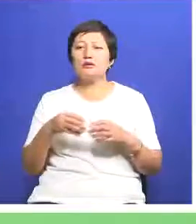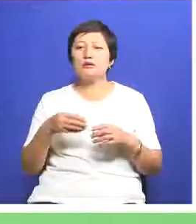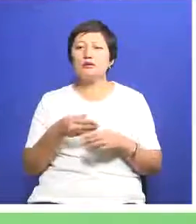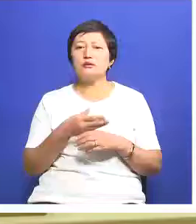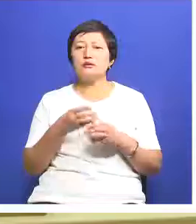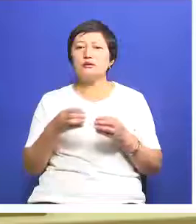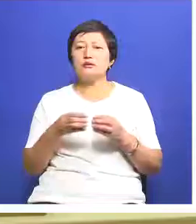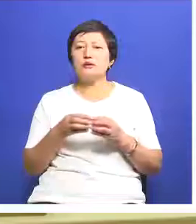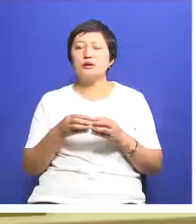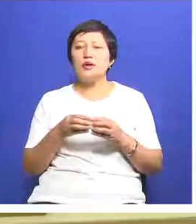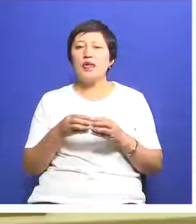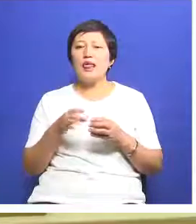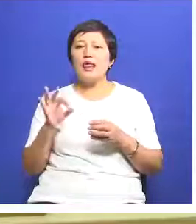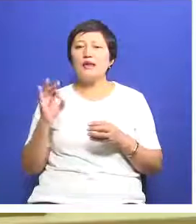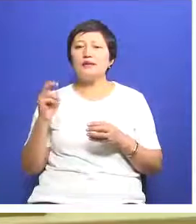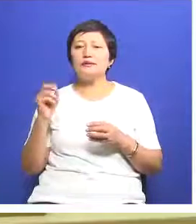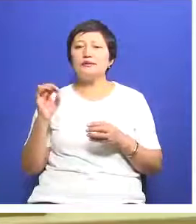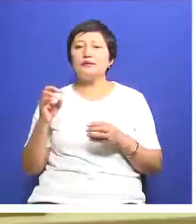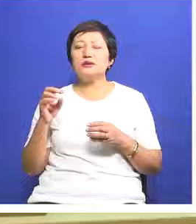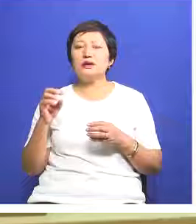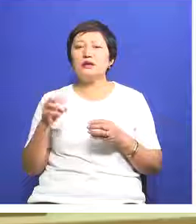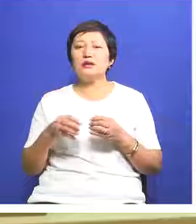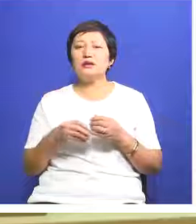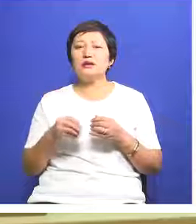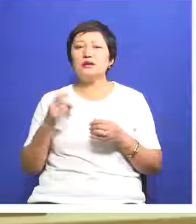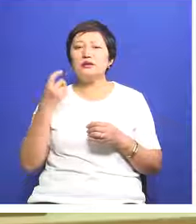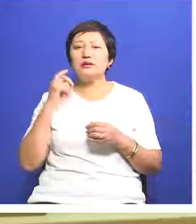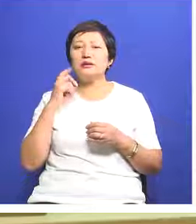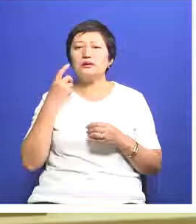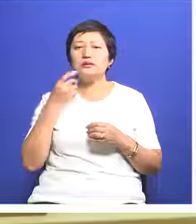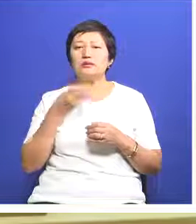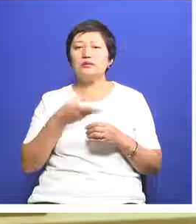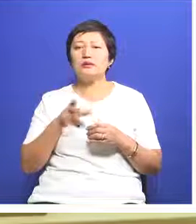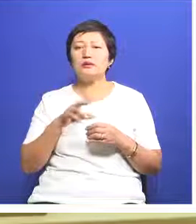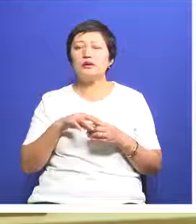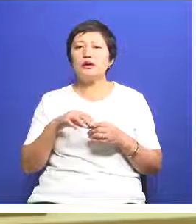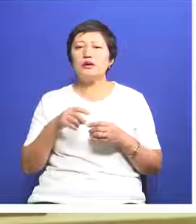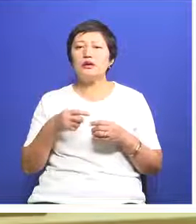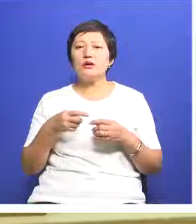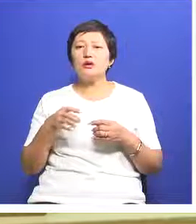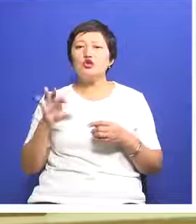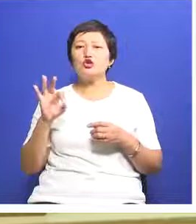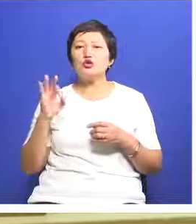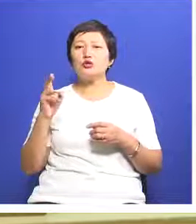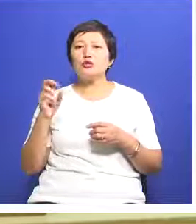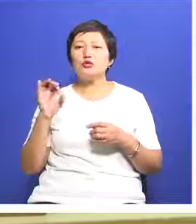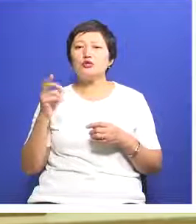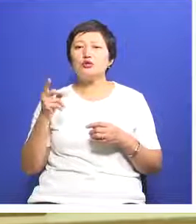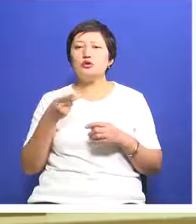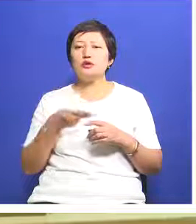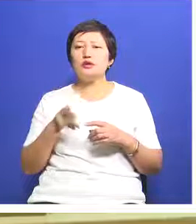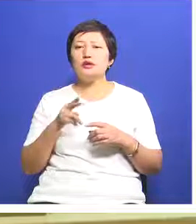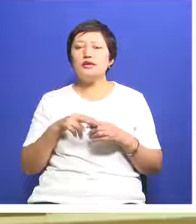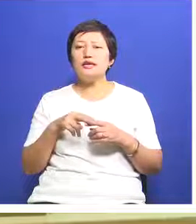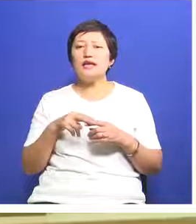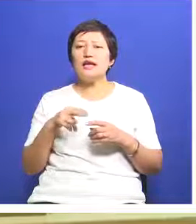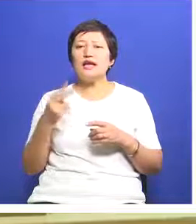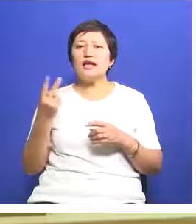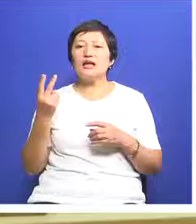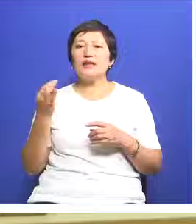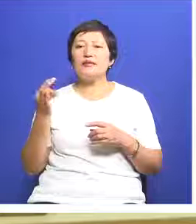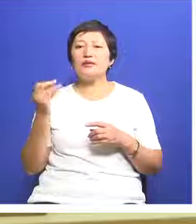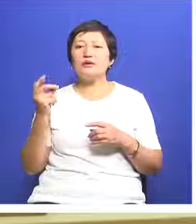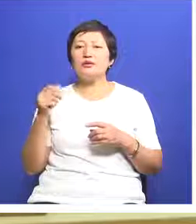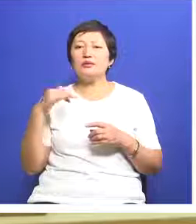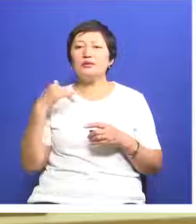шашынға ілініп кеткеннен кейін жерде теру қиындау болады. Сосын жаңағы сорты түседі, ыскеткілер көбейіп